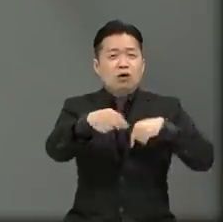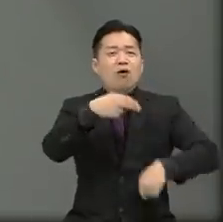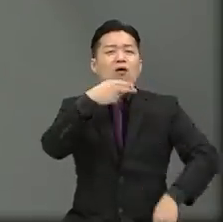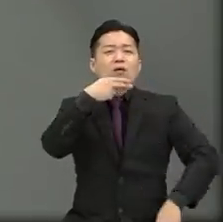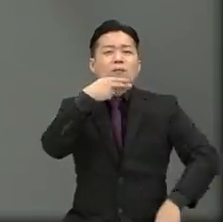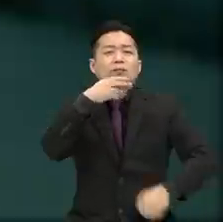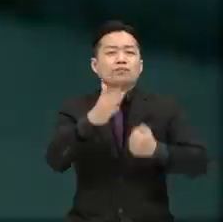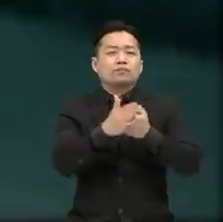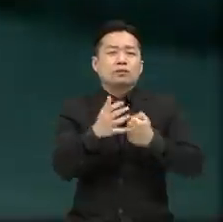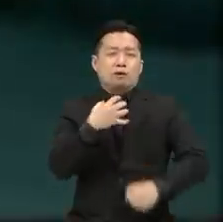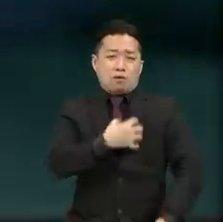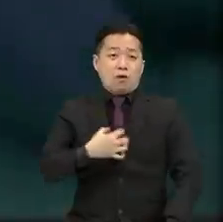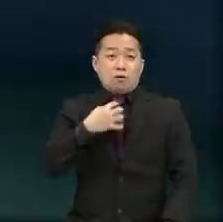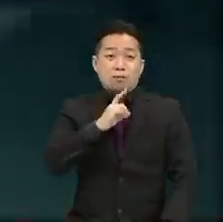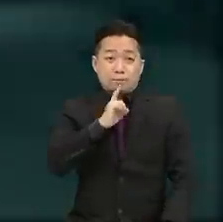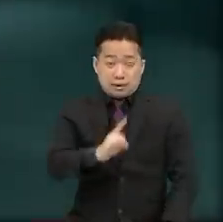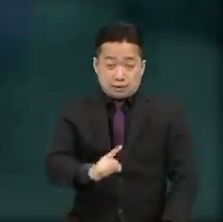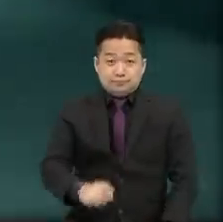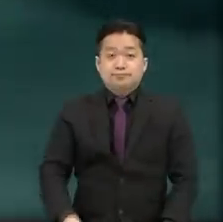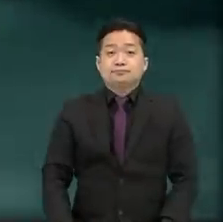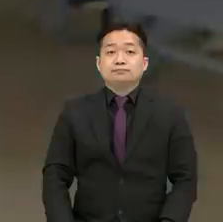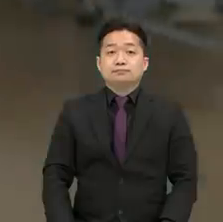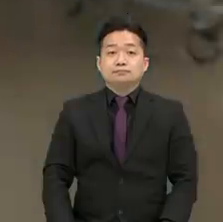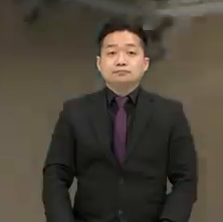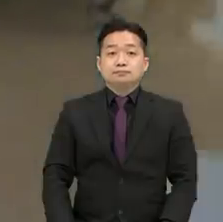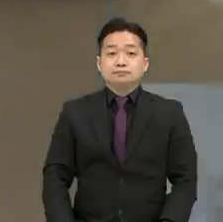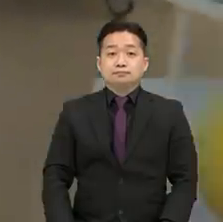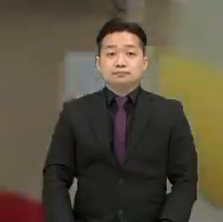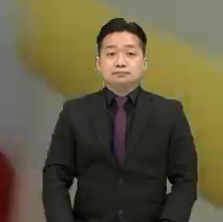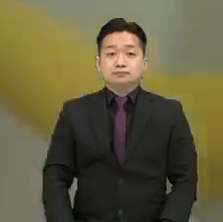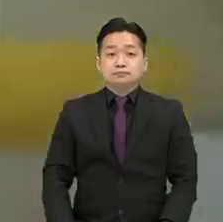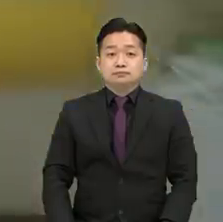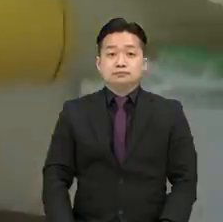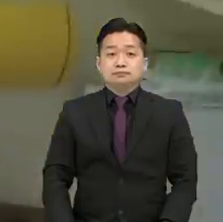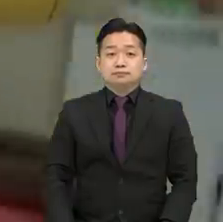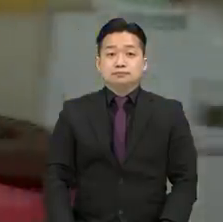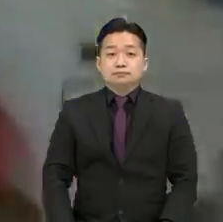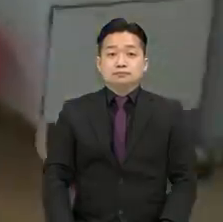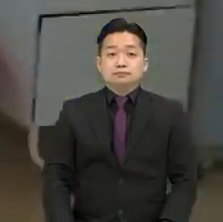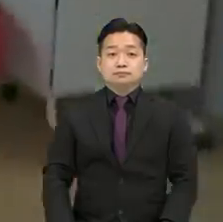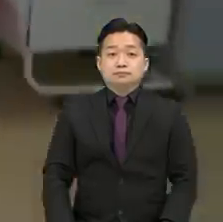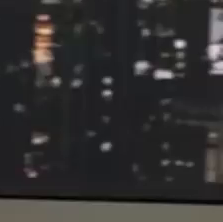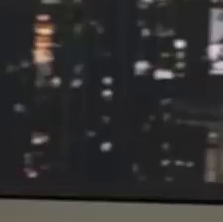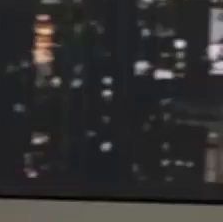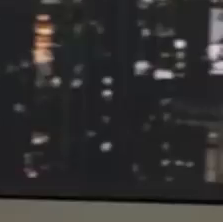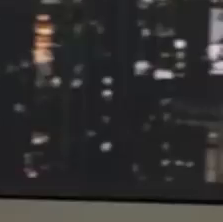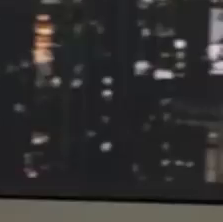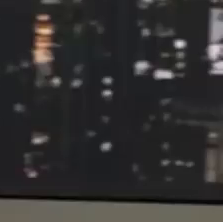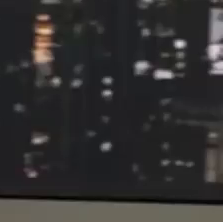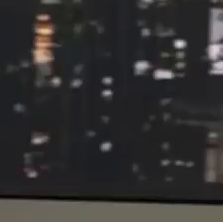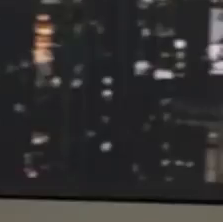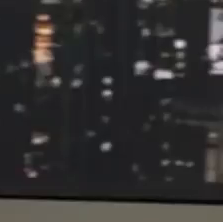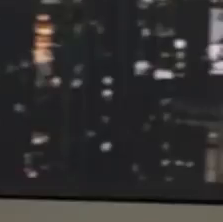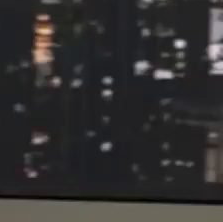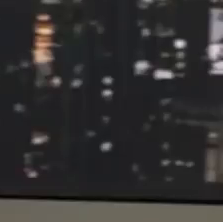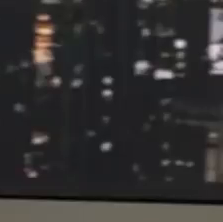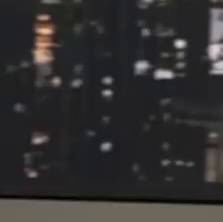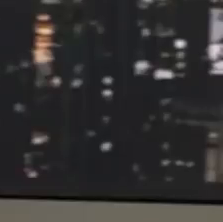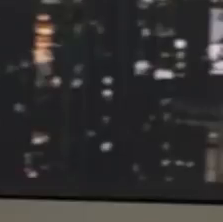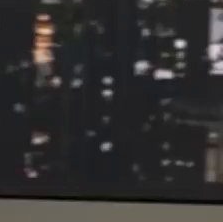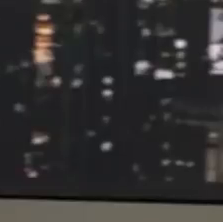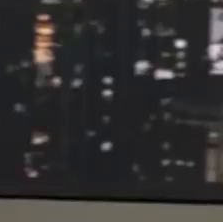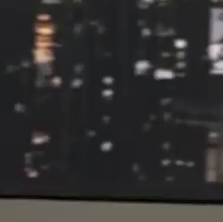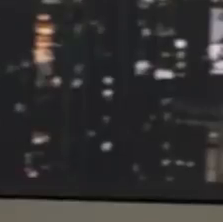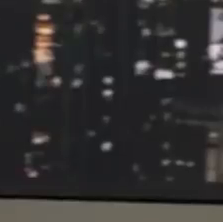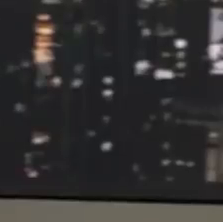있다고 우려했습니다. SBS 김정기입니다. 네, 안녕하십니까. 김현우입니다. 더 많은